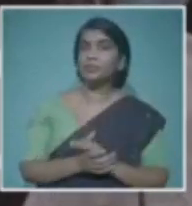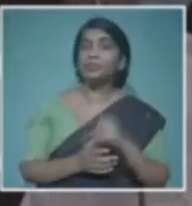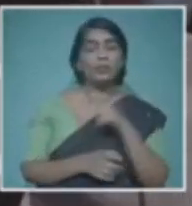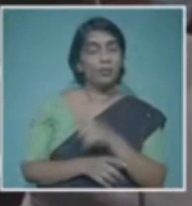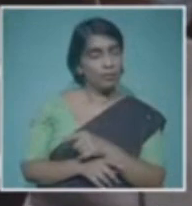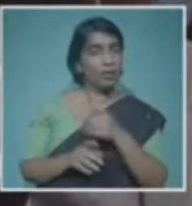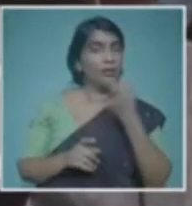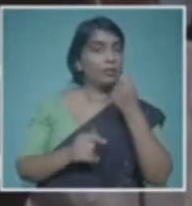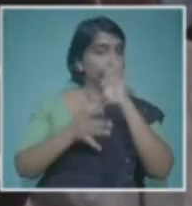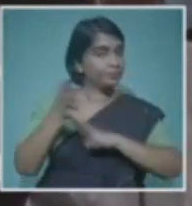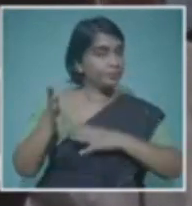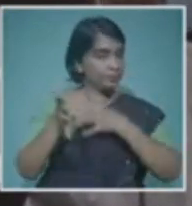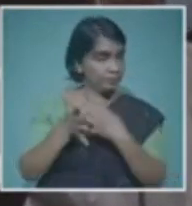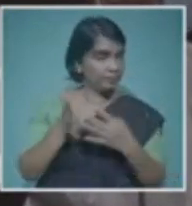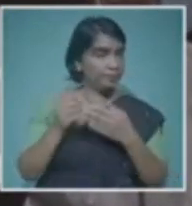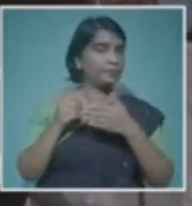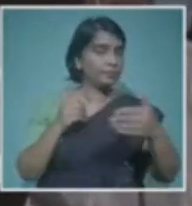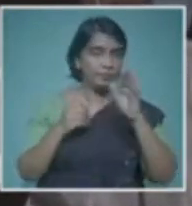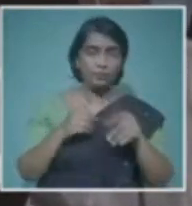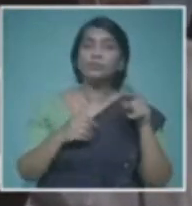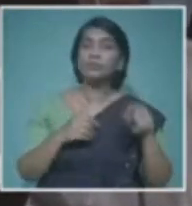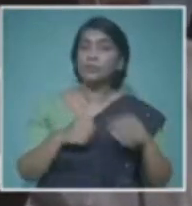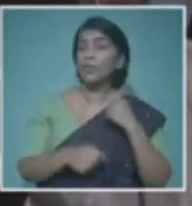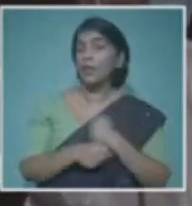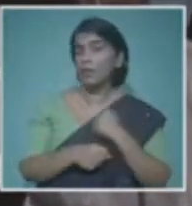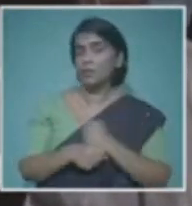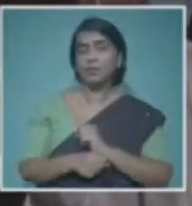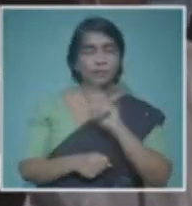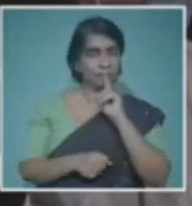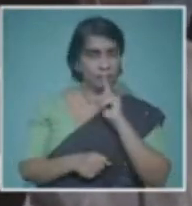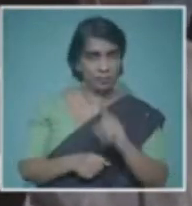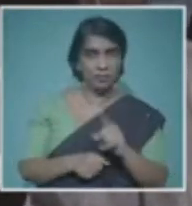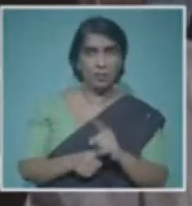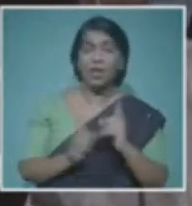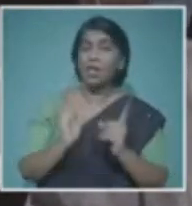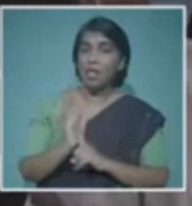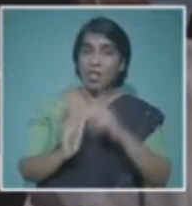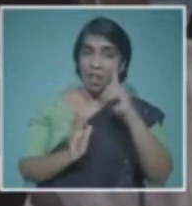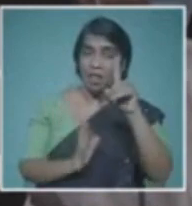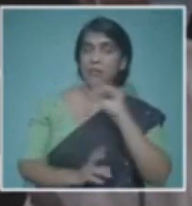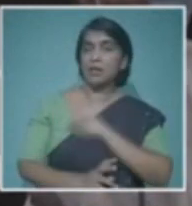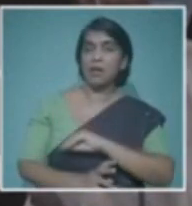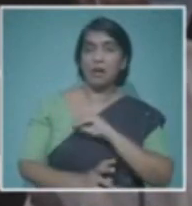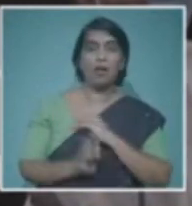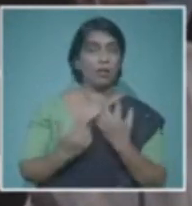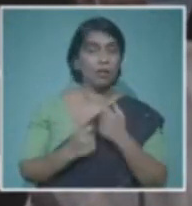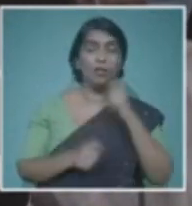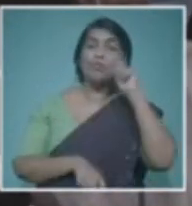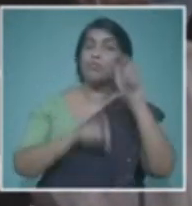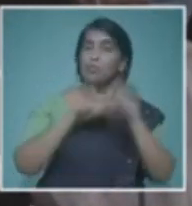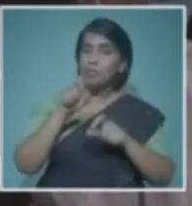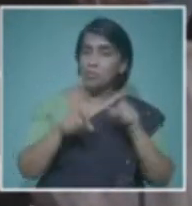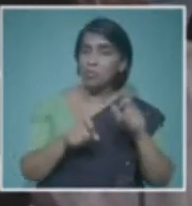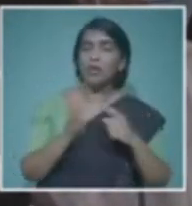ගැනීම. මේ අයවැය ලේක තුල තමයි මේ ආණ්ඩුව යෝජනා කරන්නේ ලක්ෂයක ආදායමක් තියෙන